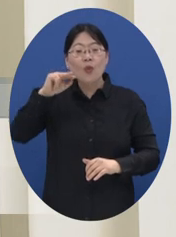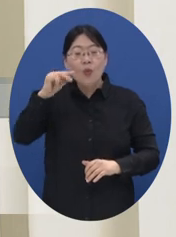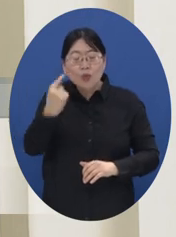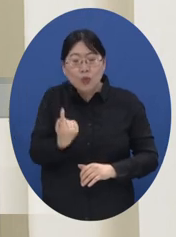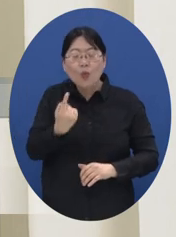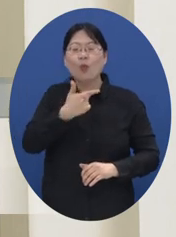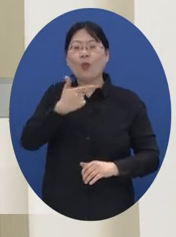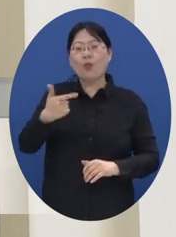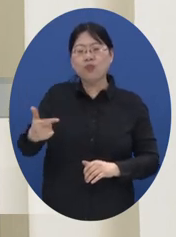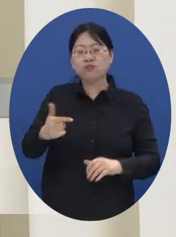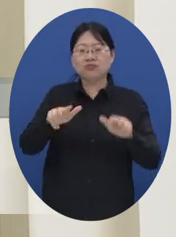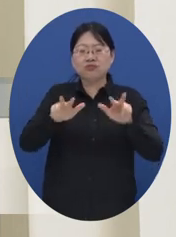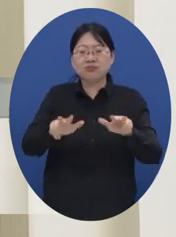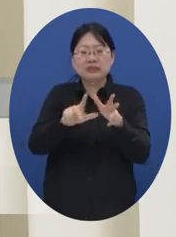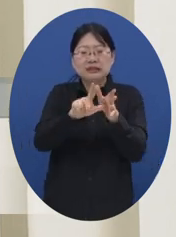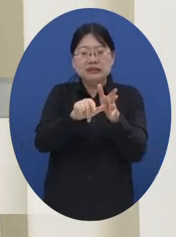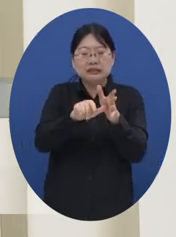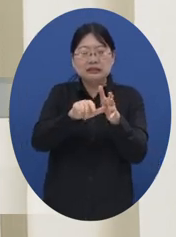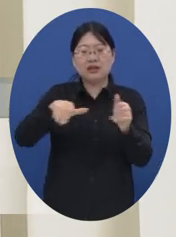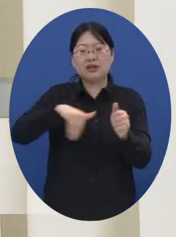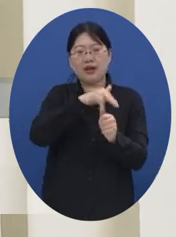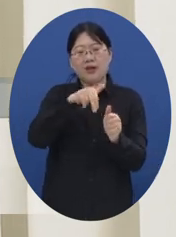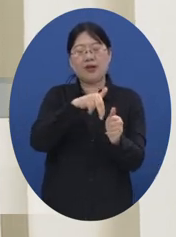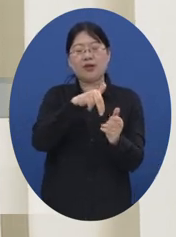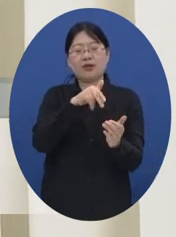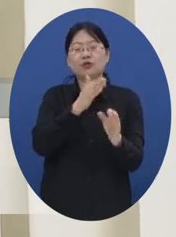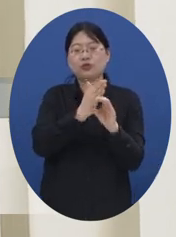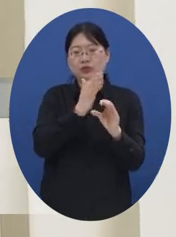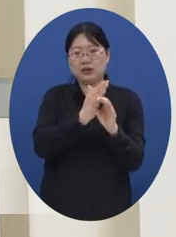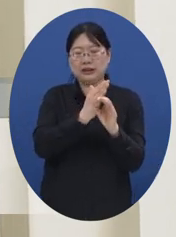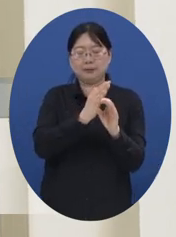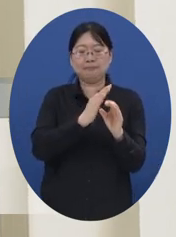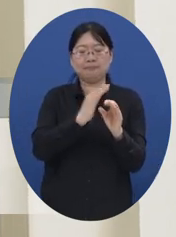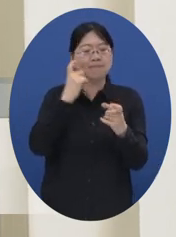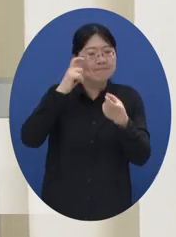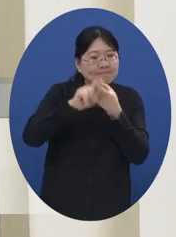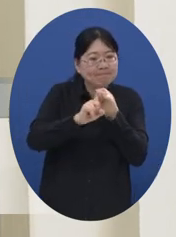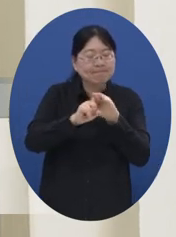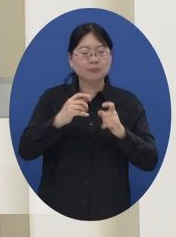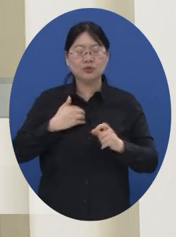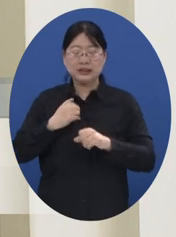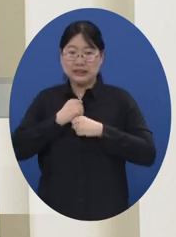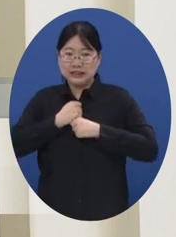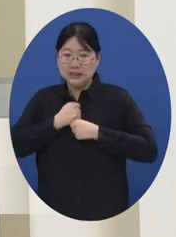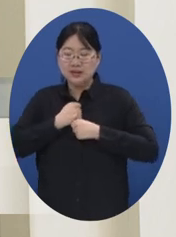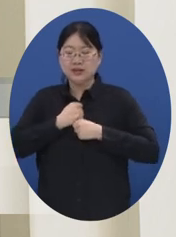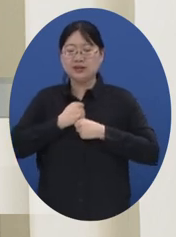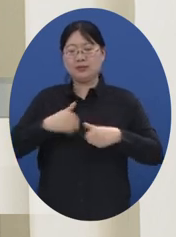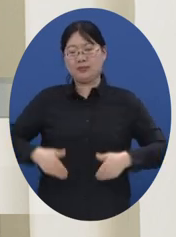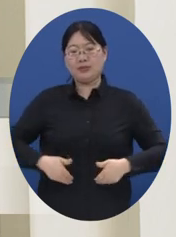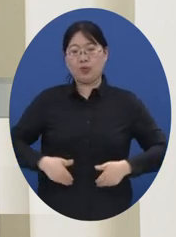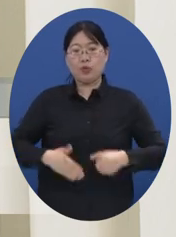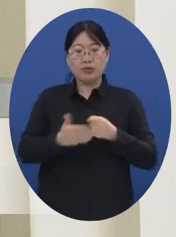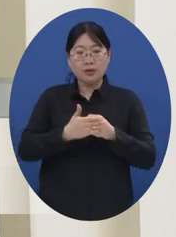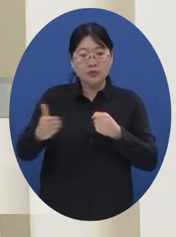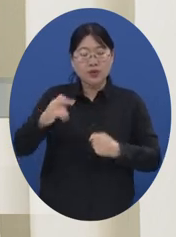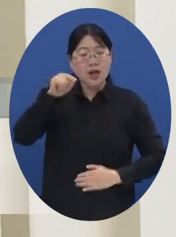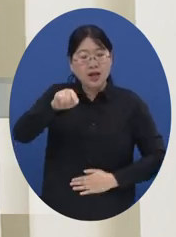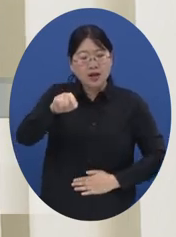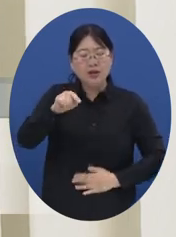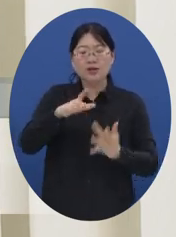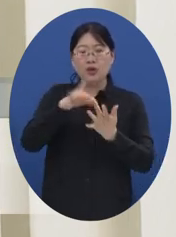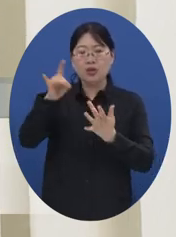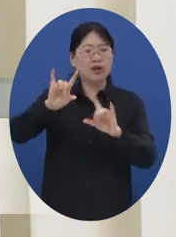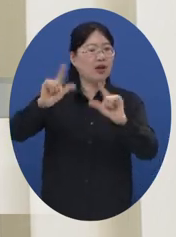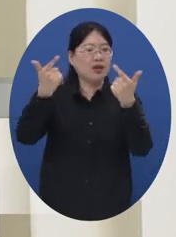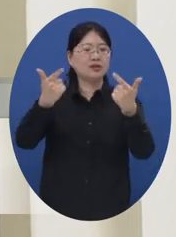누구나 지금 시대에도 하 두고 우리가 꼭 지켜야 할 과제인 것입니다 이제 뭐 이것은